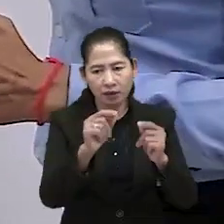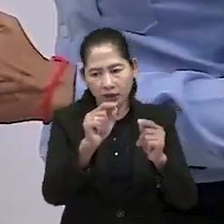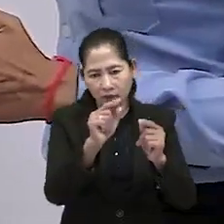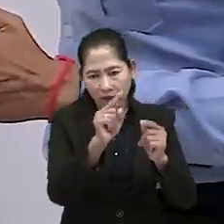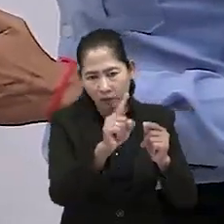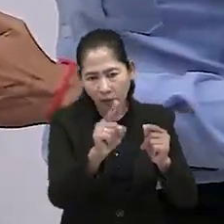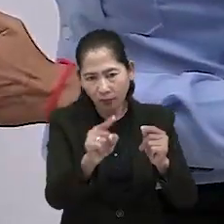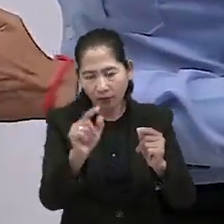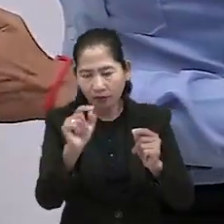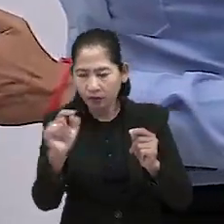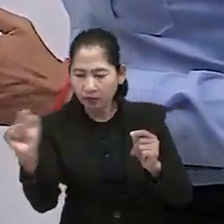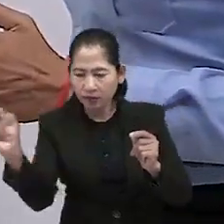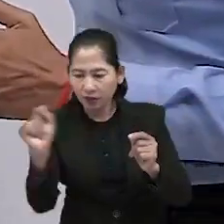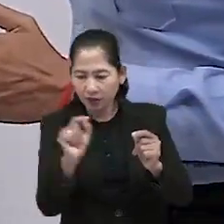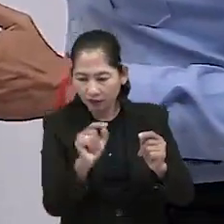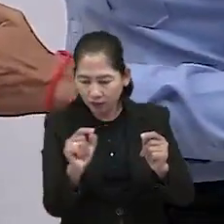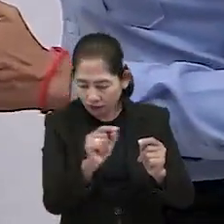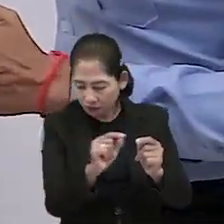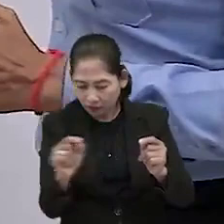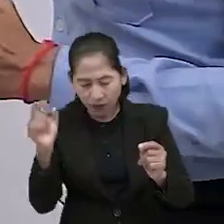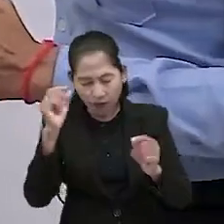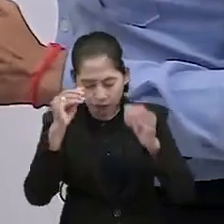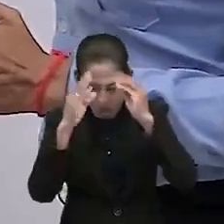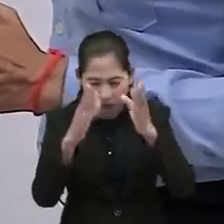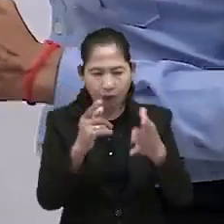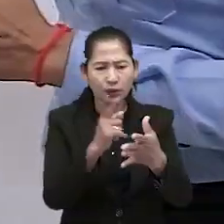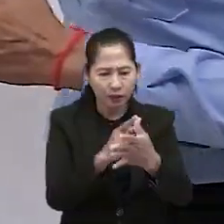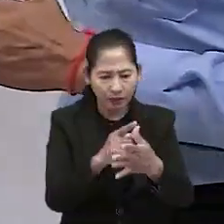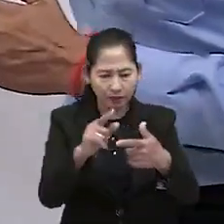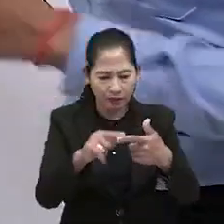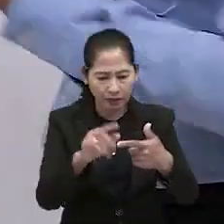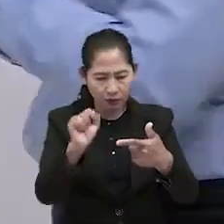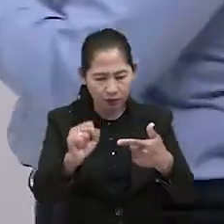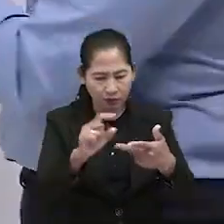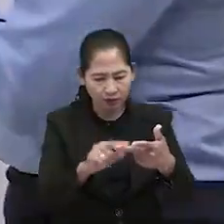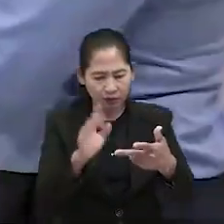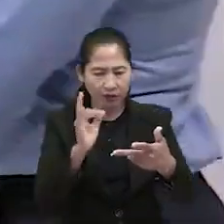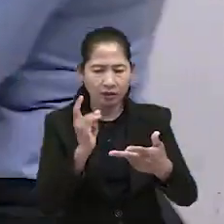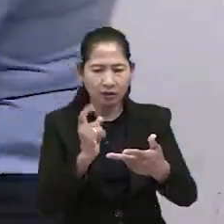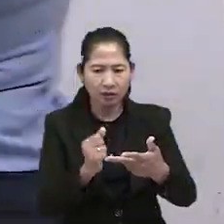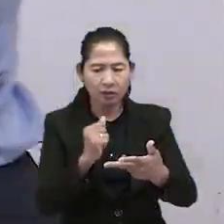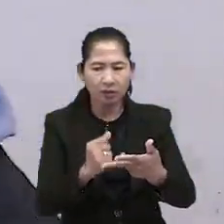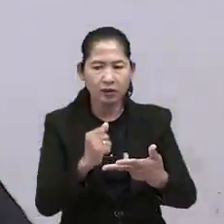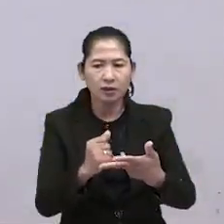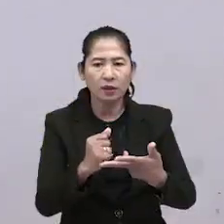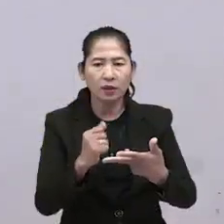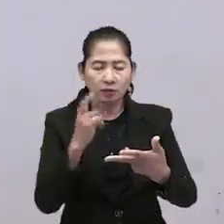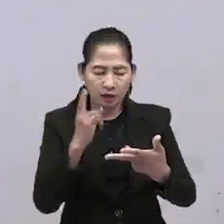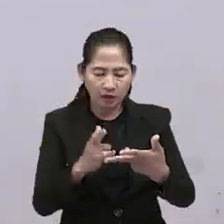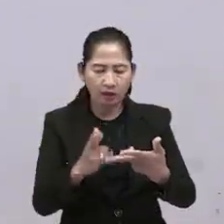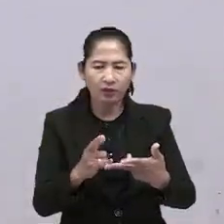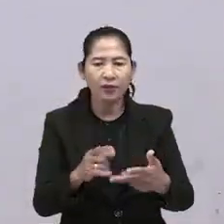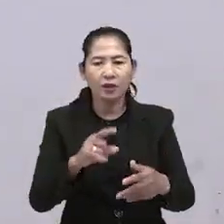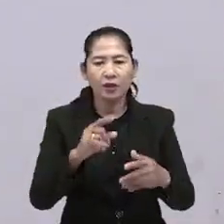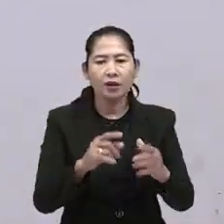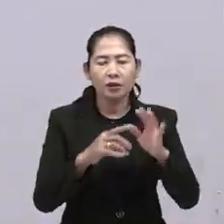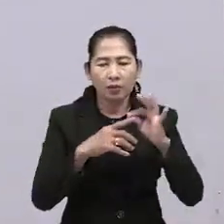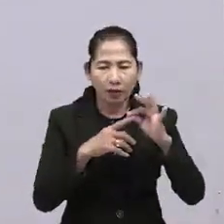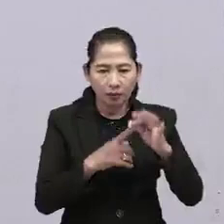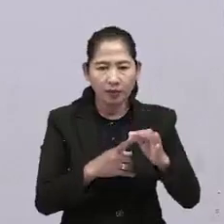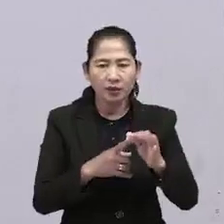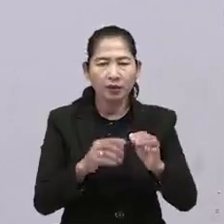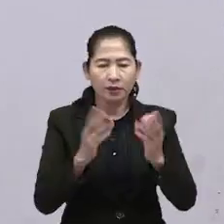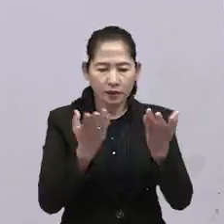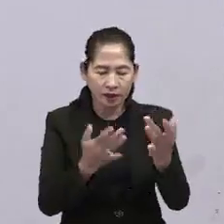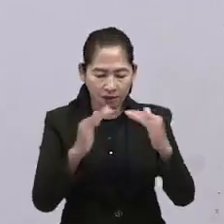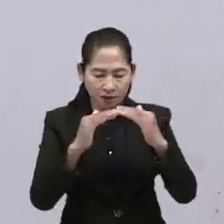ងស្មើគ្នារវាងចឹងកូនគ្រូដឹងហើយគាត់ថាអូផ្ដើមនេះតួនេះបញ្ចប់ណាកូនណាអញ្ចឹងវល់ត្រឡប់មករកគម្រោងយើងសារឡើងវិញផលប្រយោជន៍ចាំ